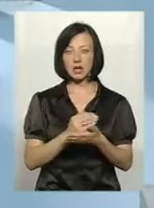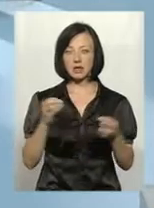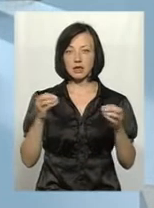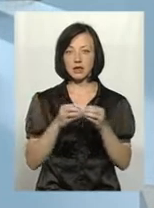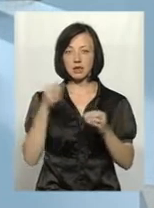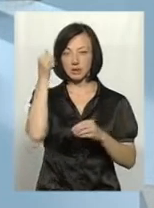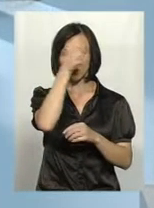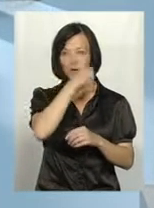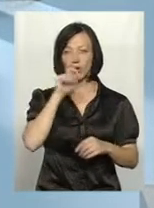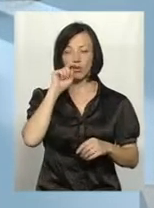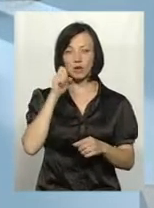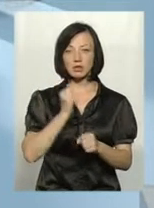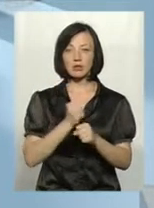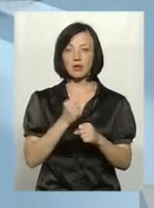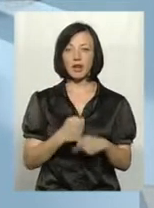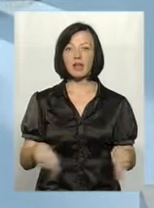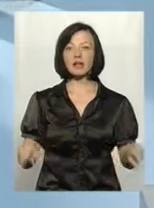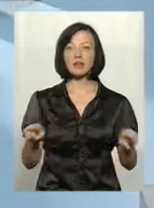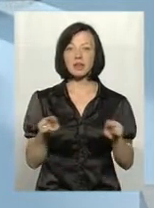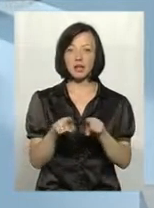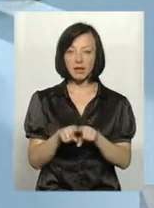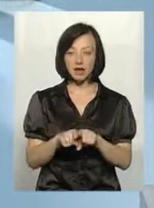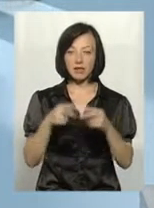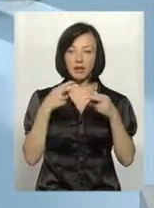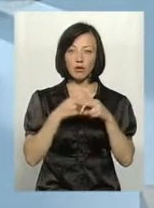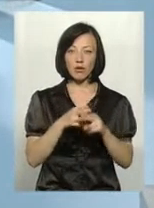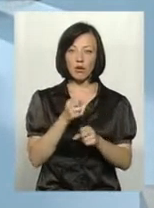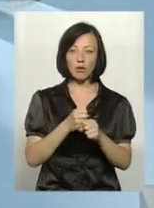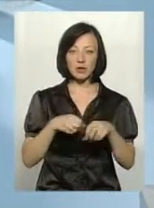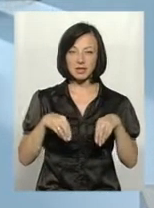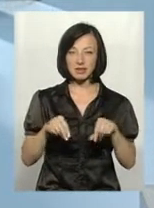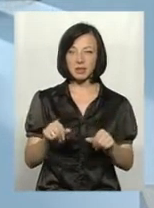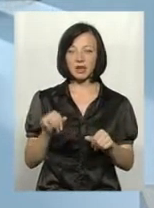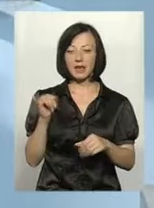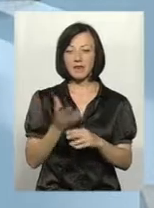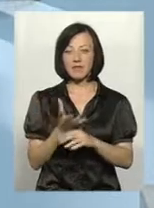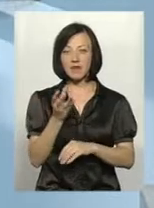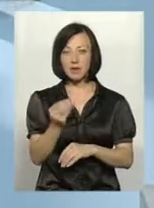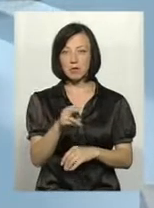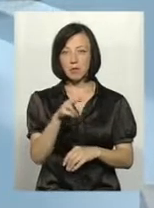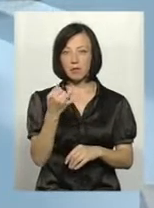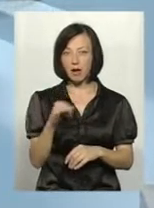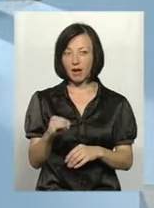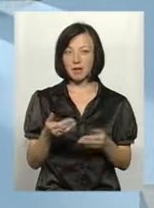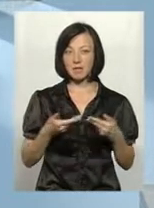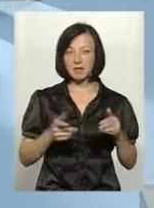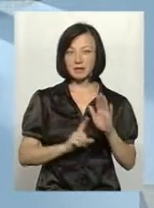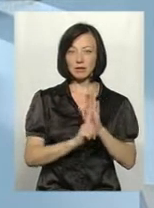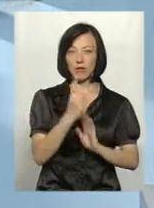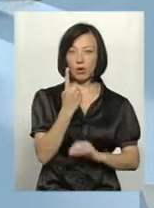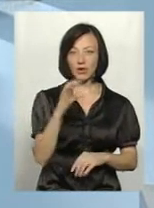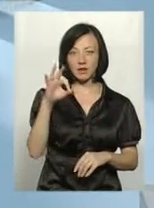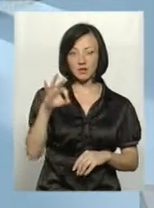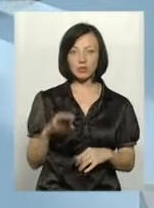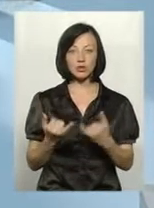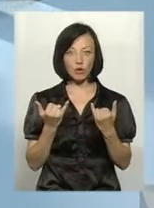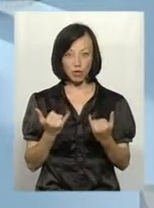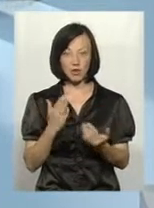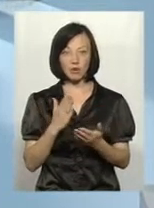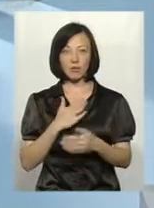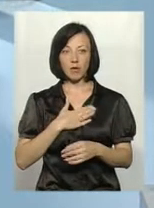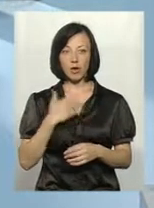років Україна зробила такий ривок і в технологіях обробітку землі, і в виплаті людям за паї. Ми стартували з 1%, сьогодні, скажімо, є